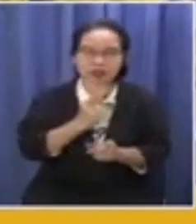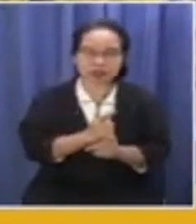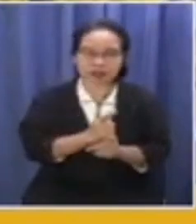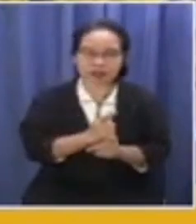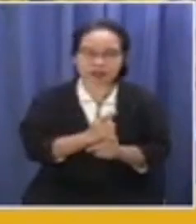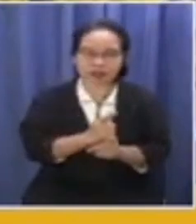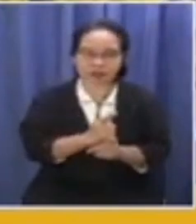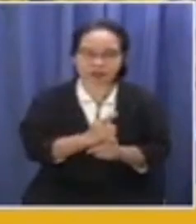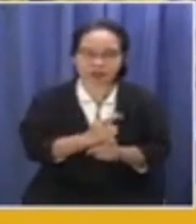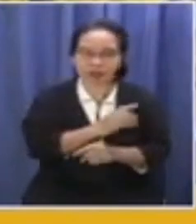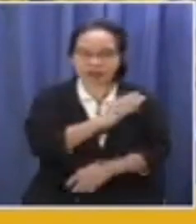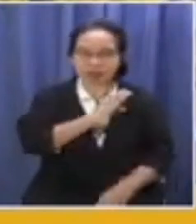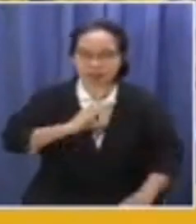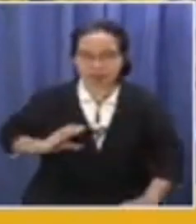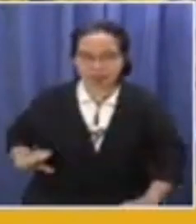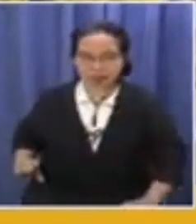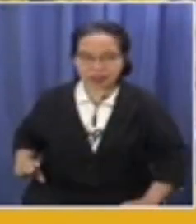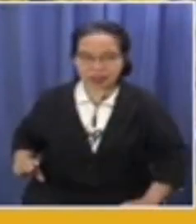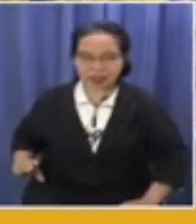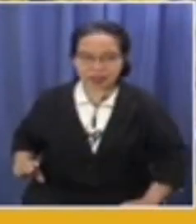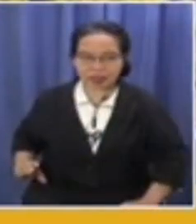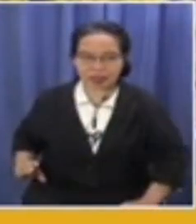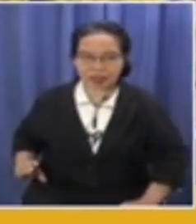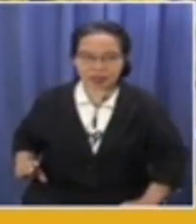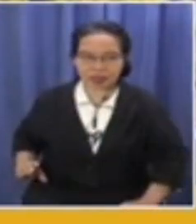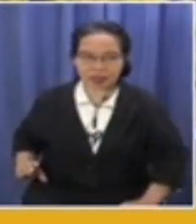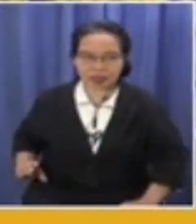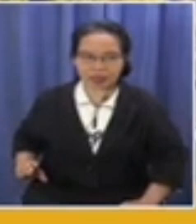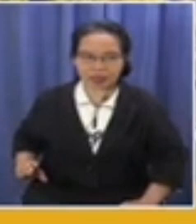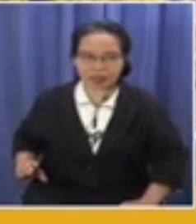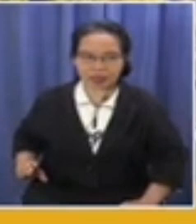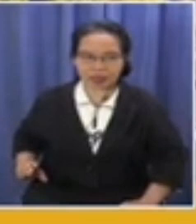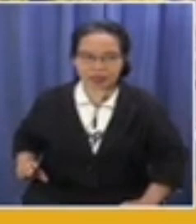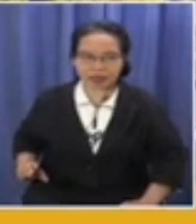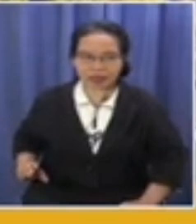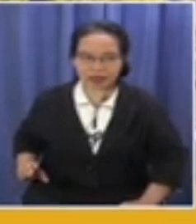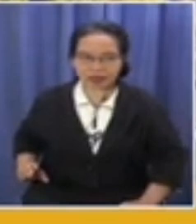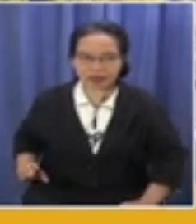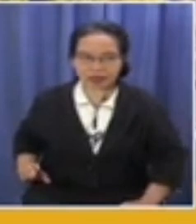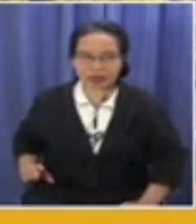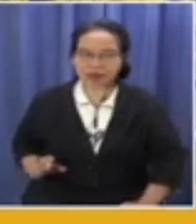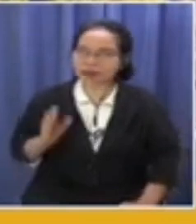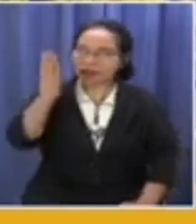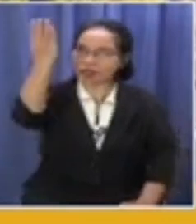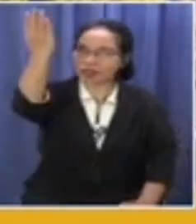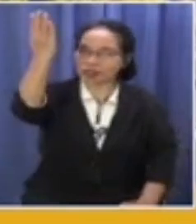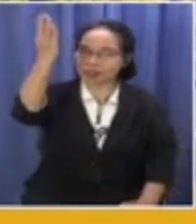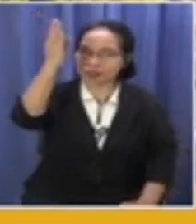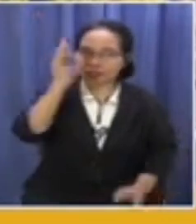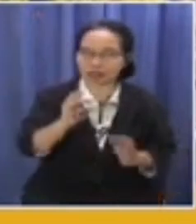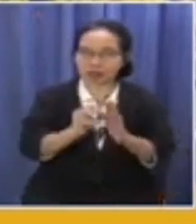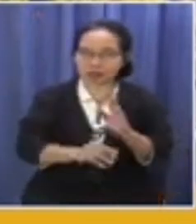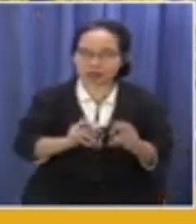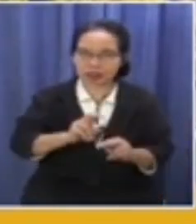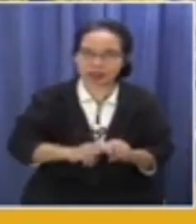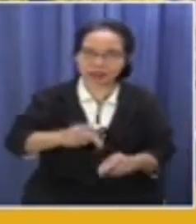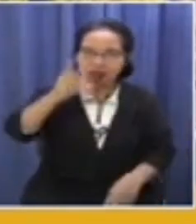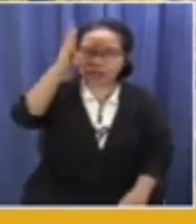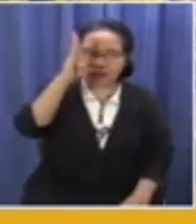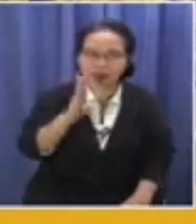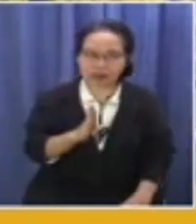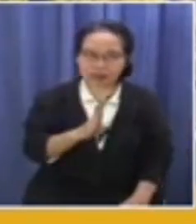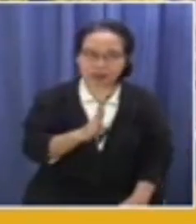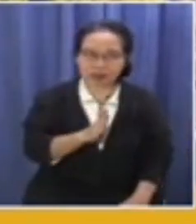yon si Kristo ay Andon sa judgement seat ng Diyos